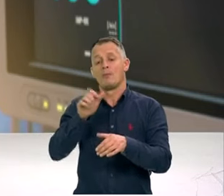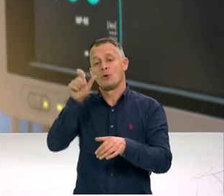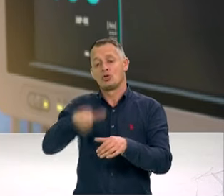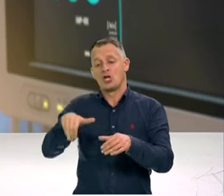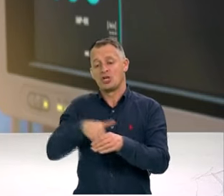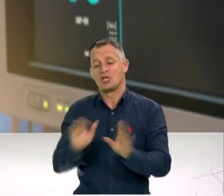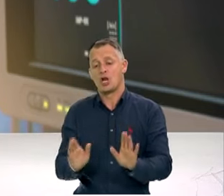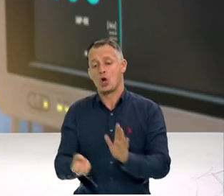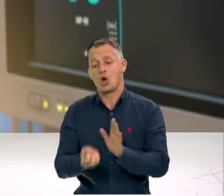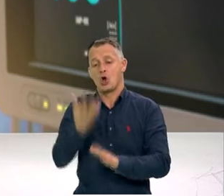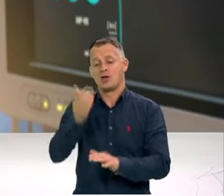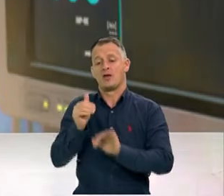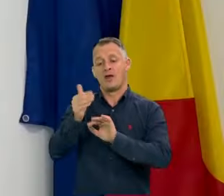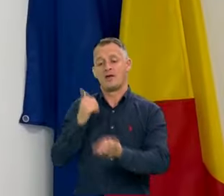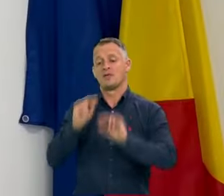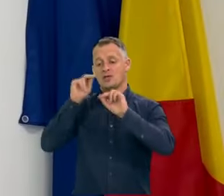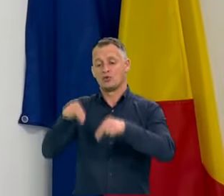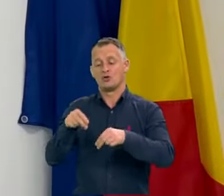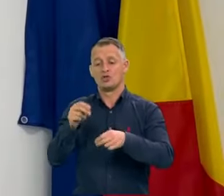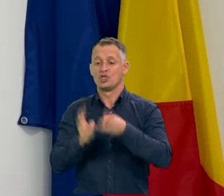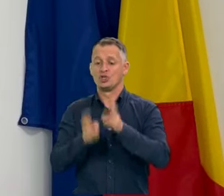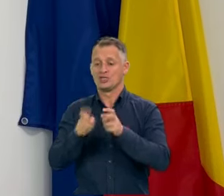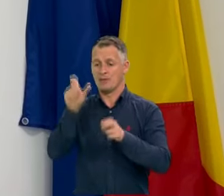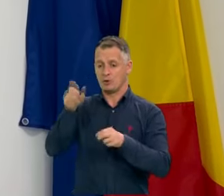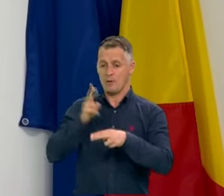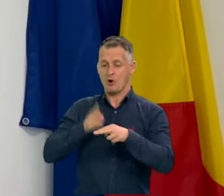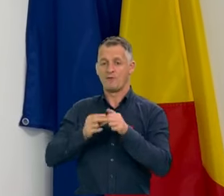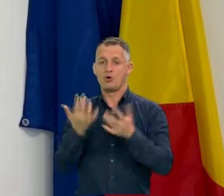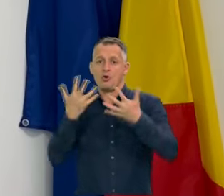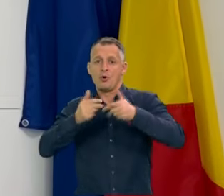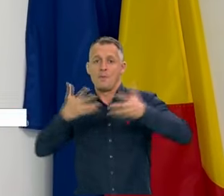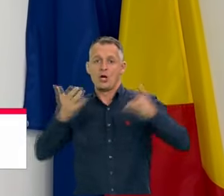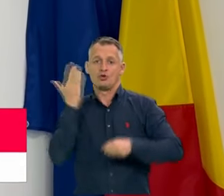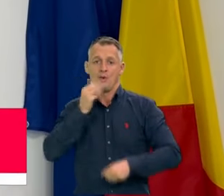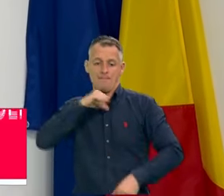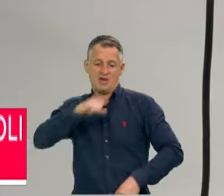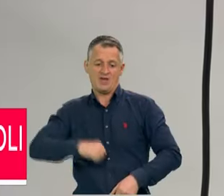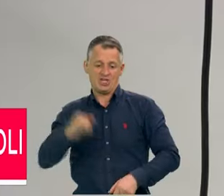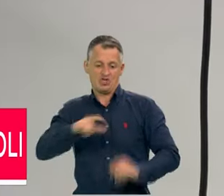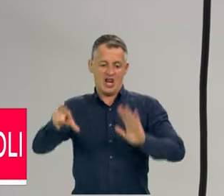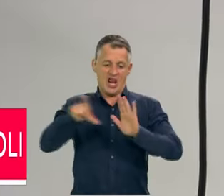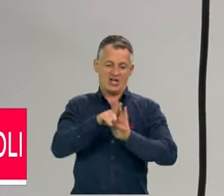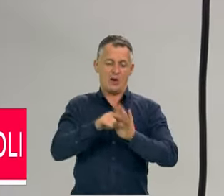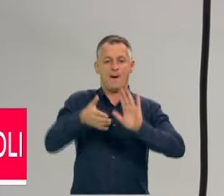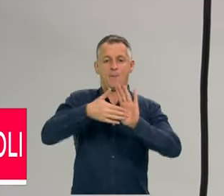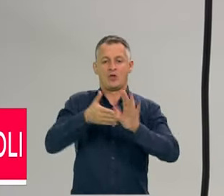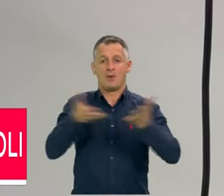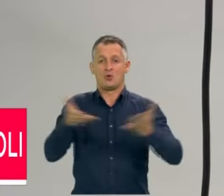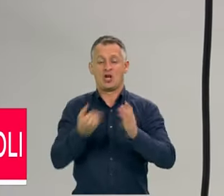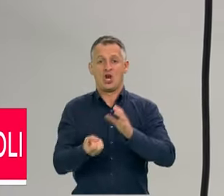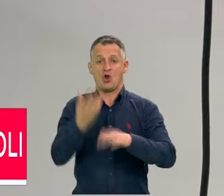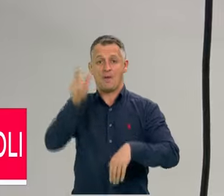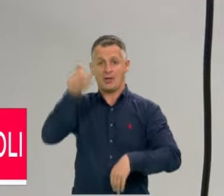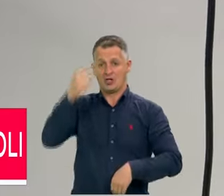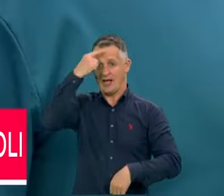pacienților critici numărul mare de școli private și legislația permisivă ar fi motivele pentru care care noi